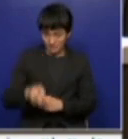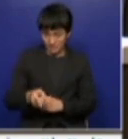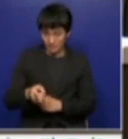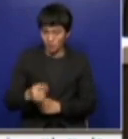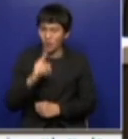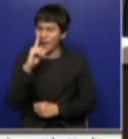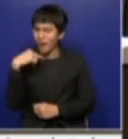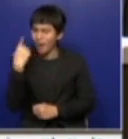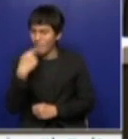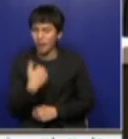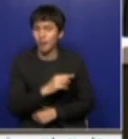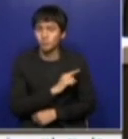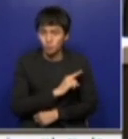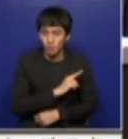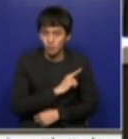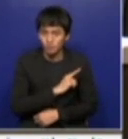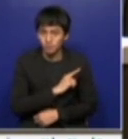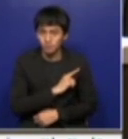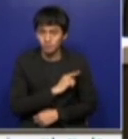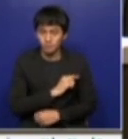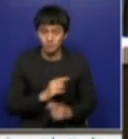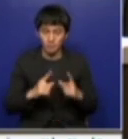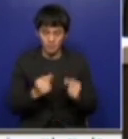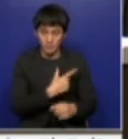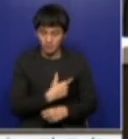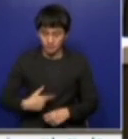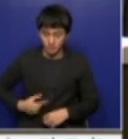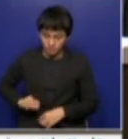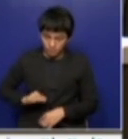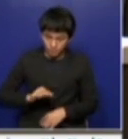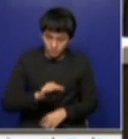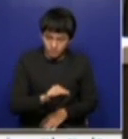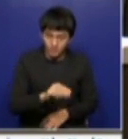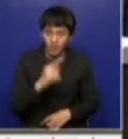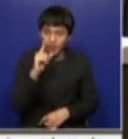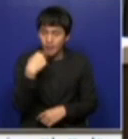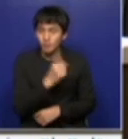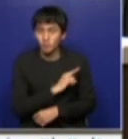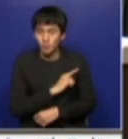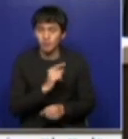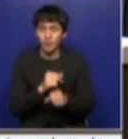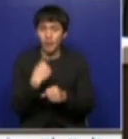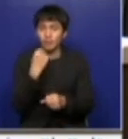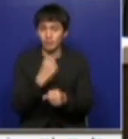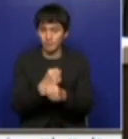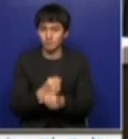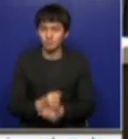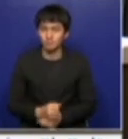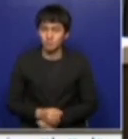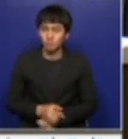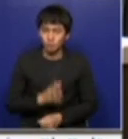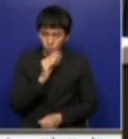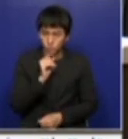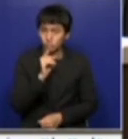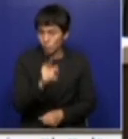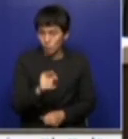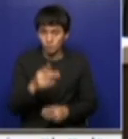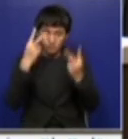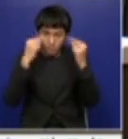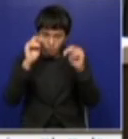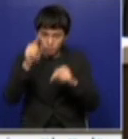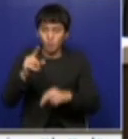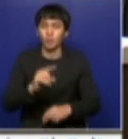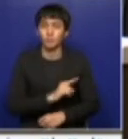ใครเป็นผู้รับผิดชอบแต่ผมเองกลับเป็นมาทำให้ความรู้กับนายกทำดีต้องรับผิดชอบครับก็